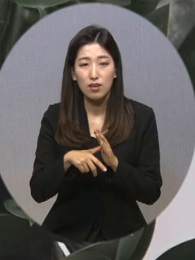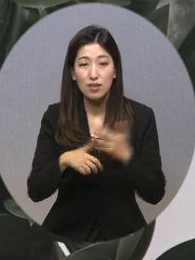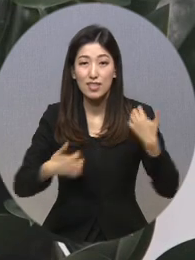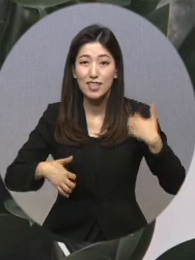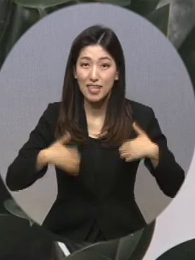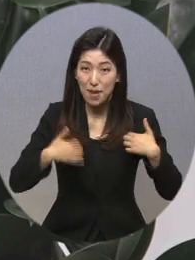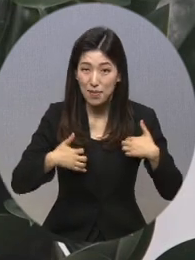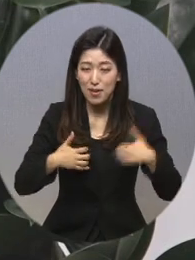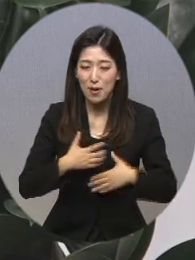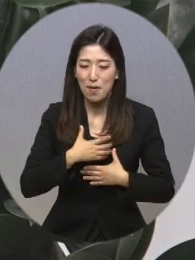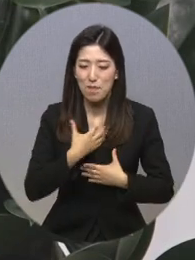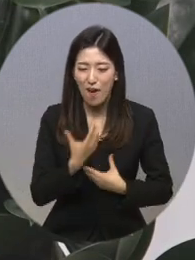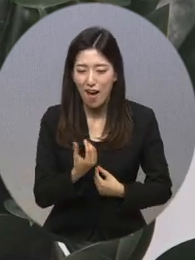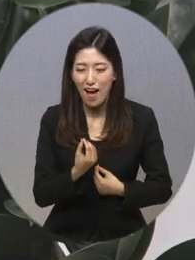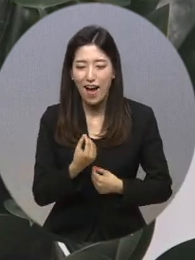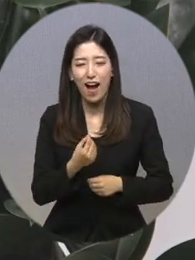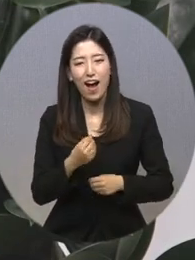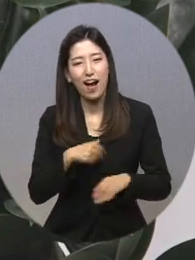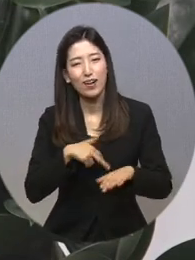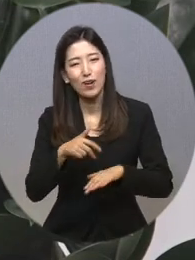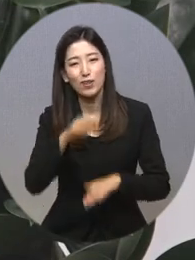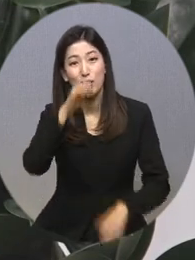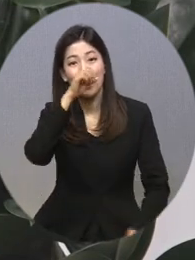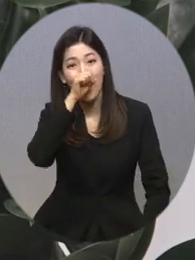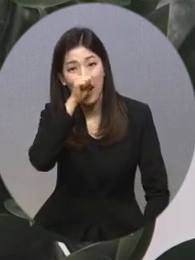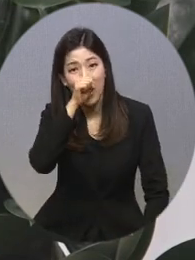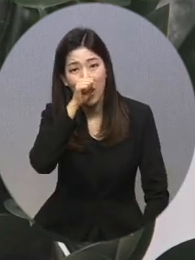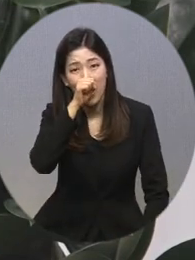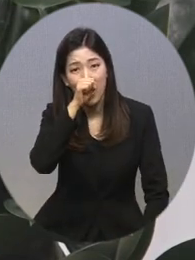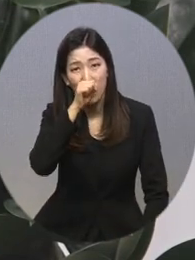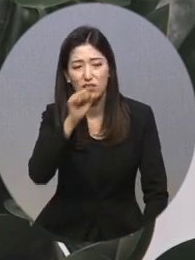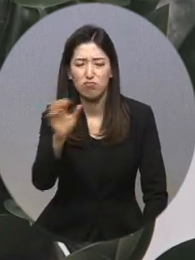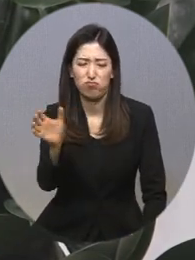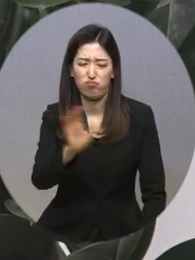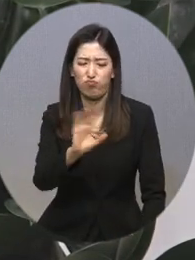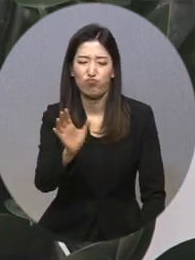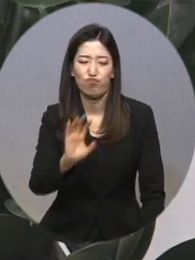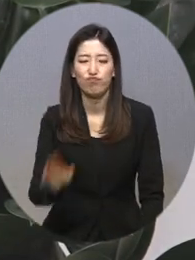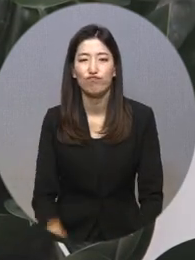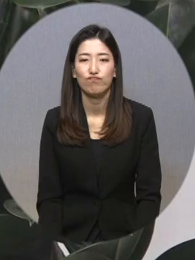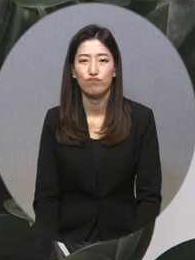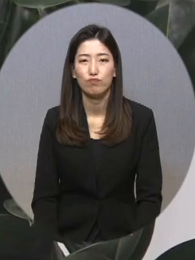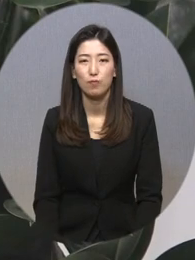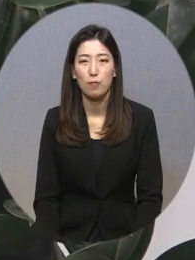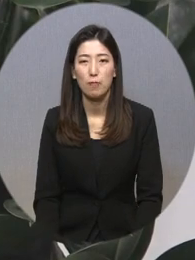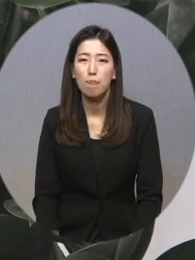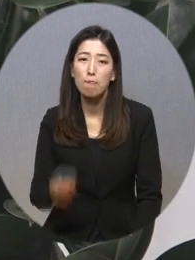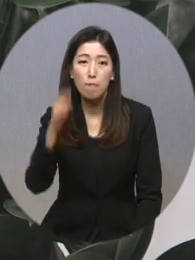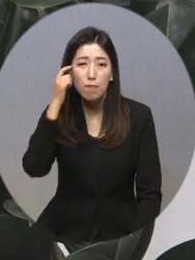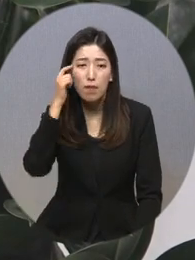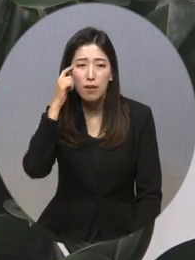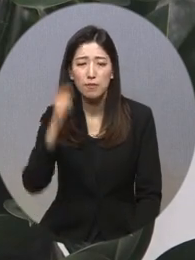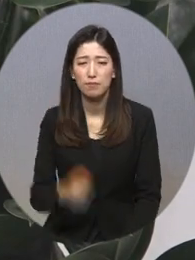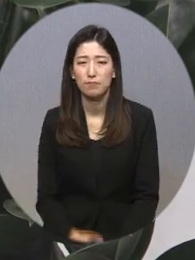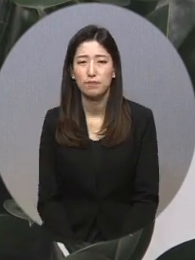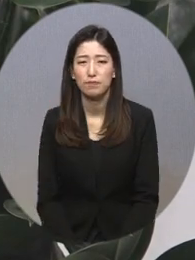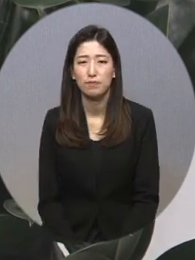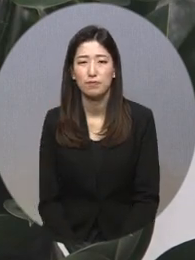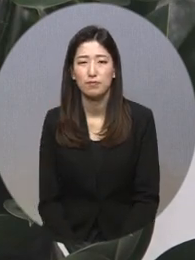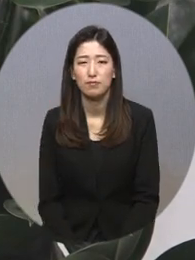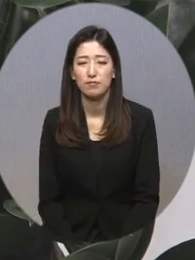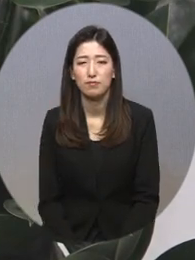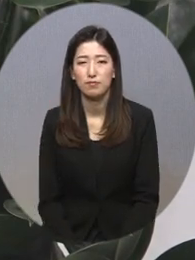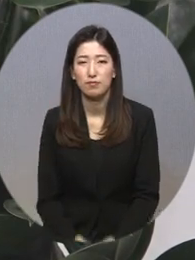재밌고 편안하고 안전하다라고 생각하면서 걷기 생각보다 쉽지 않습니다. 그럼요. 그 이유가 뭘까요?